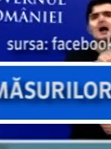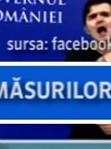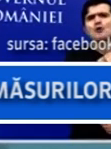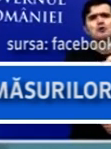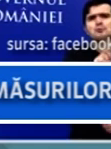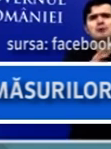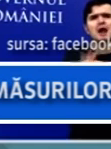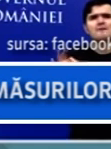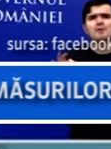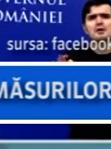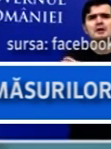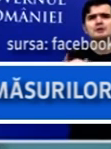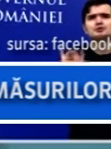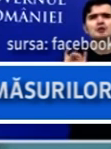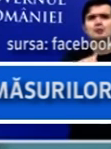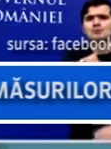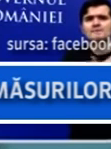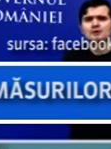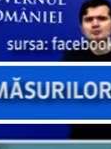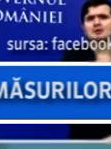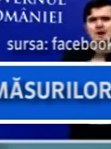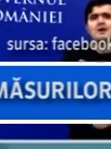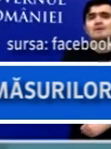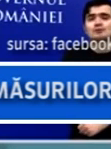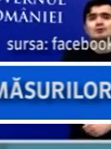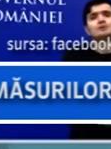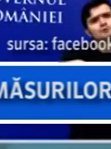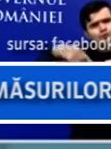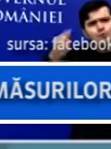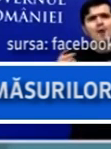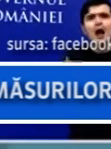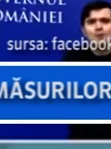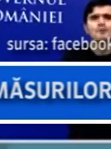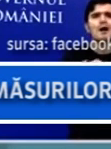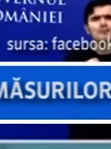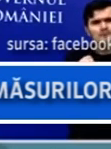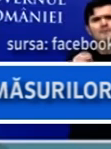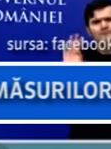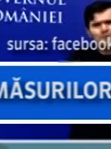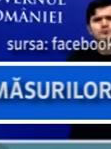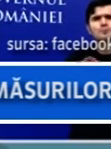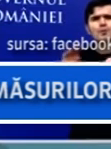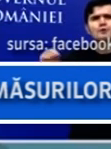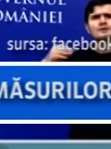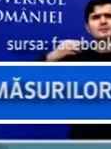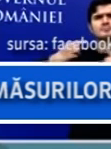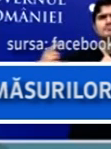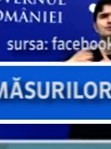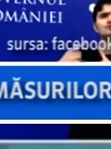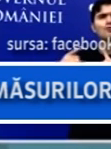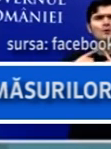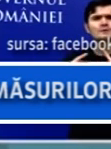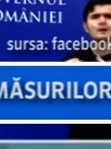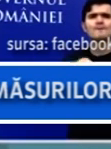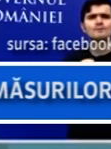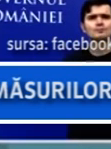restricționate numai la persoanele vaccinate. După mai multe discuții care au avut loc, inclusiv la